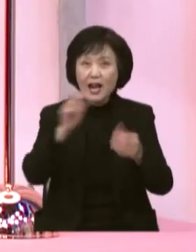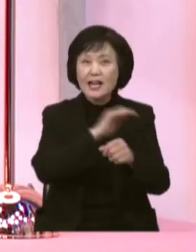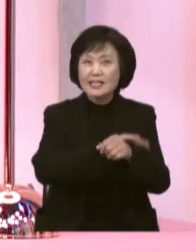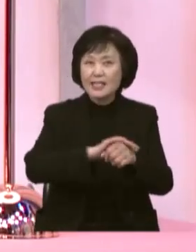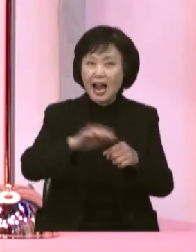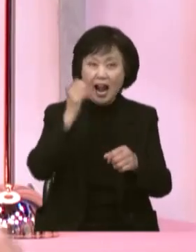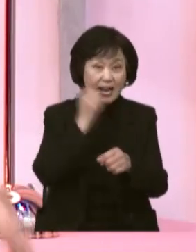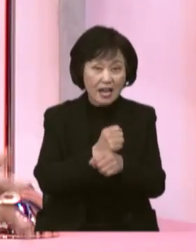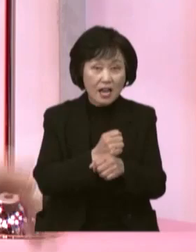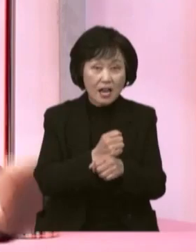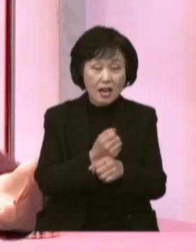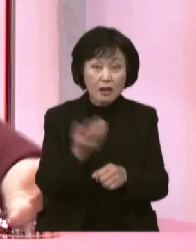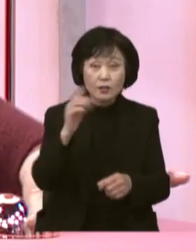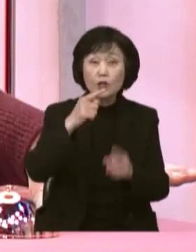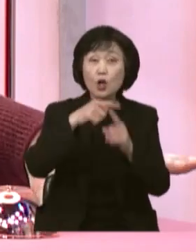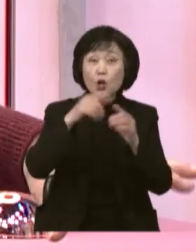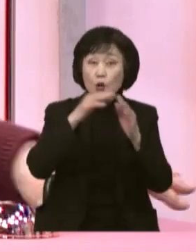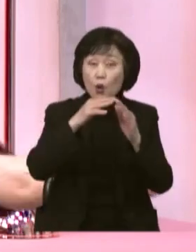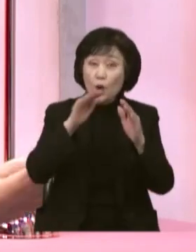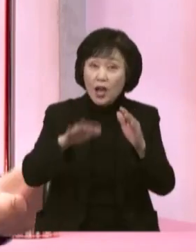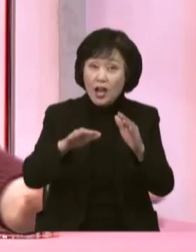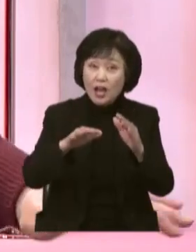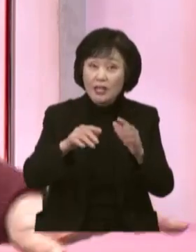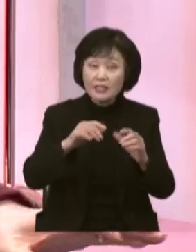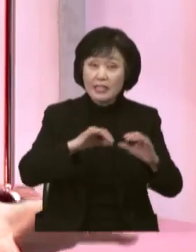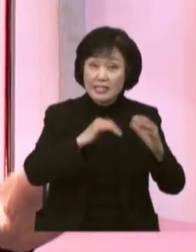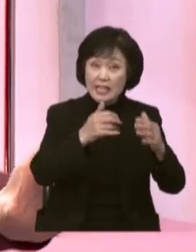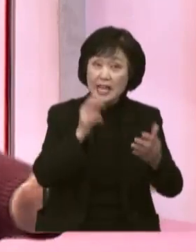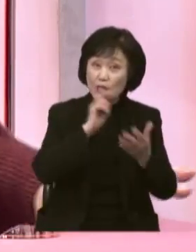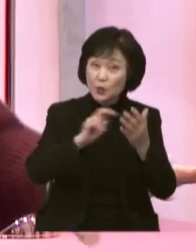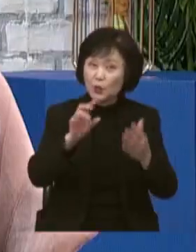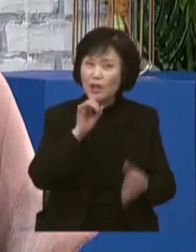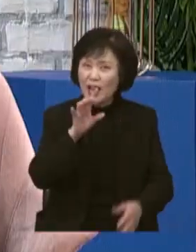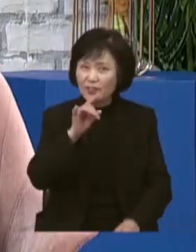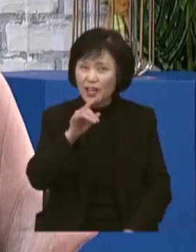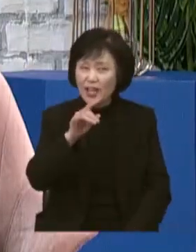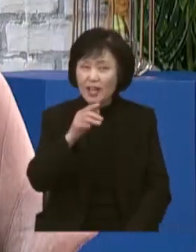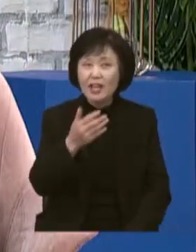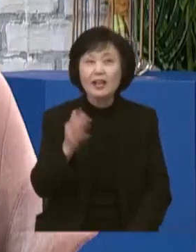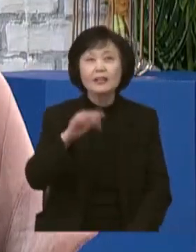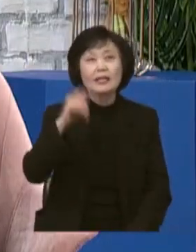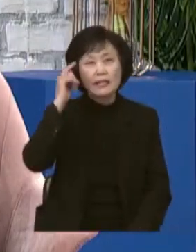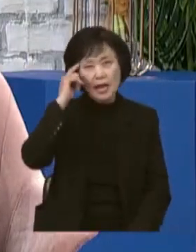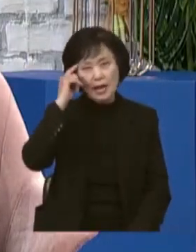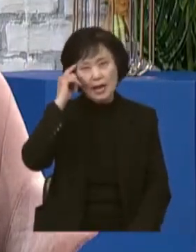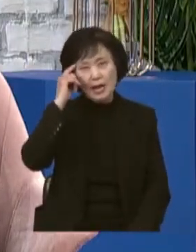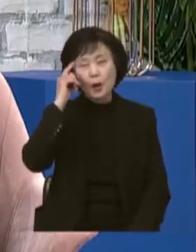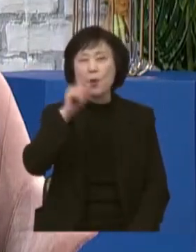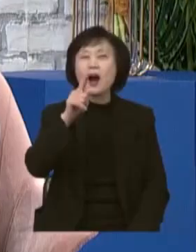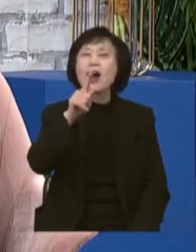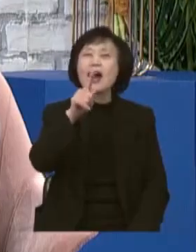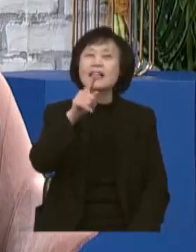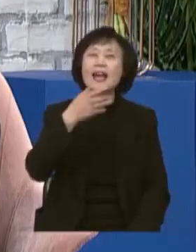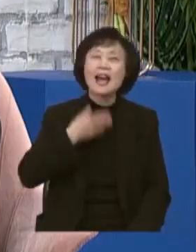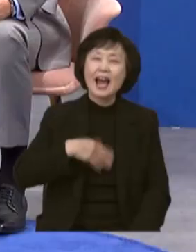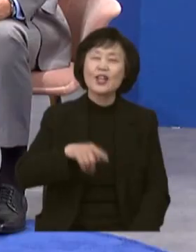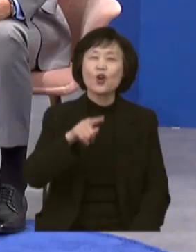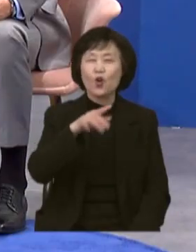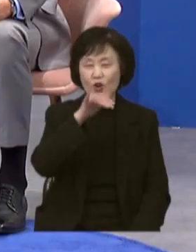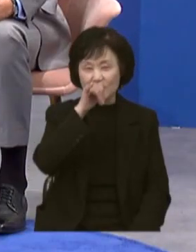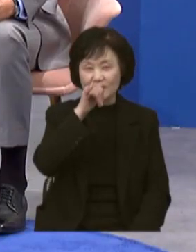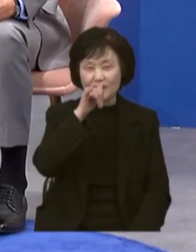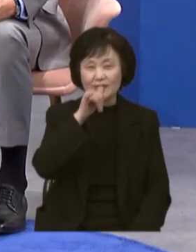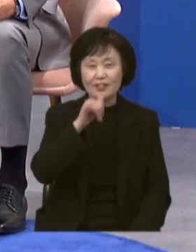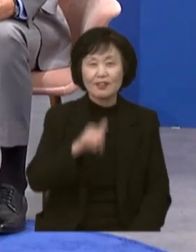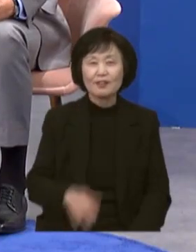띠띠띠리띠띠띠띠띠 그랬더니 벌써 여기서 전주가 띵띵 나 같은 주인 살리신 어메이징 그레이스 이게 쫙 나가는 거야.